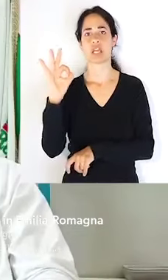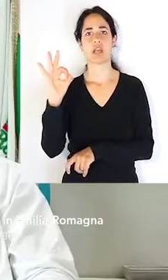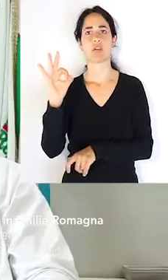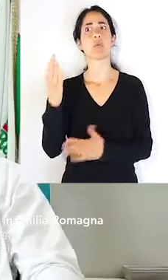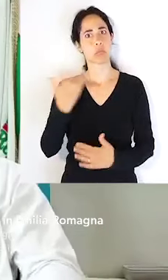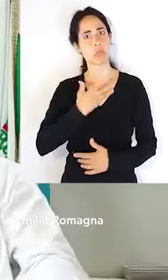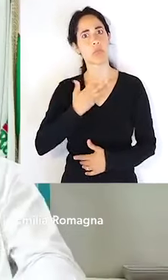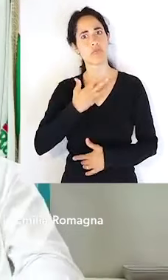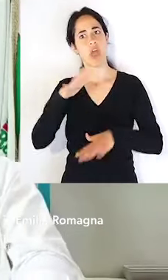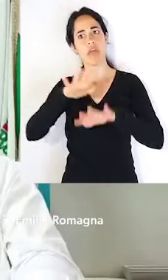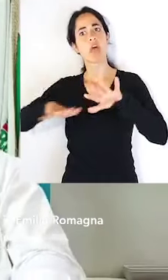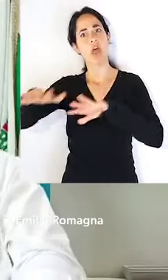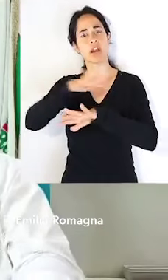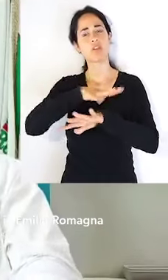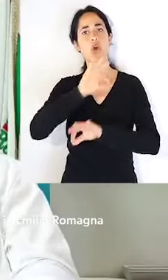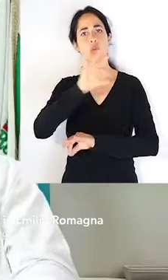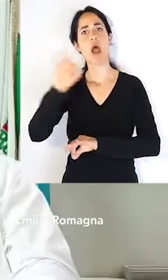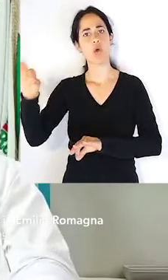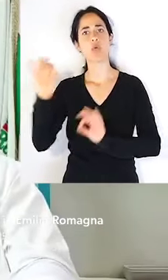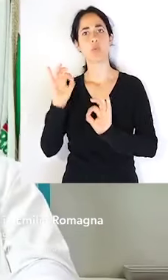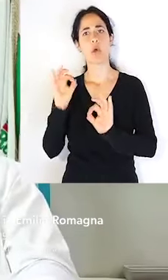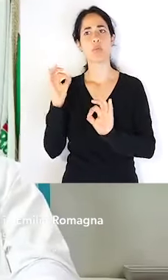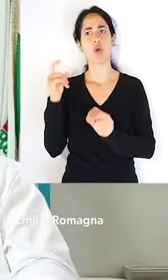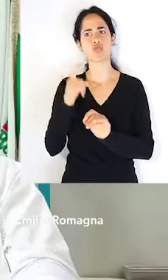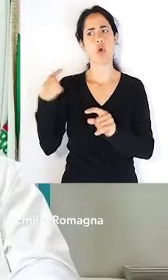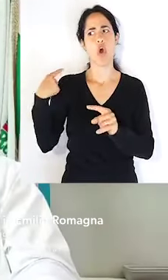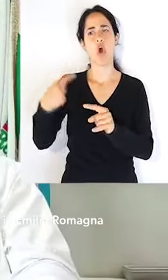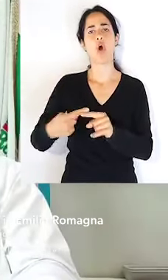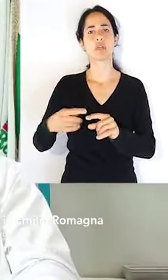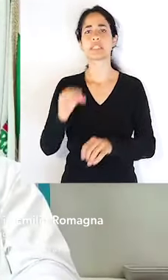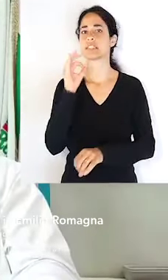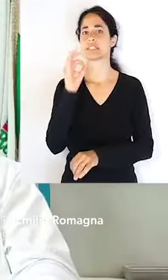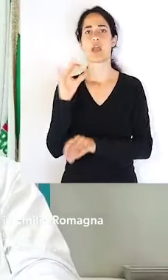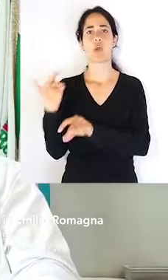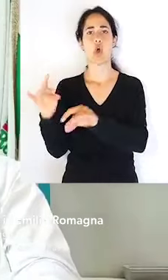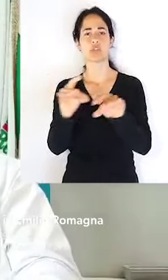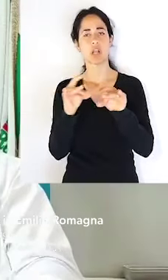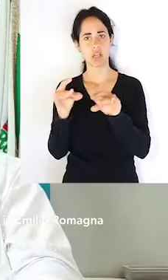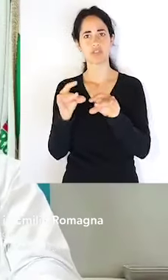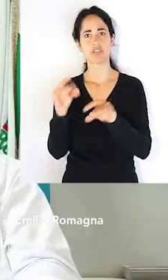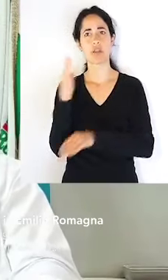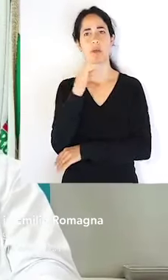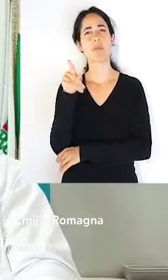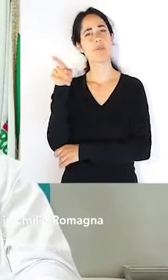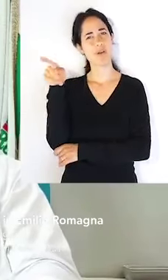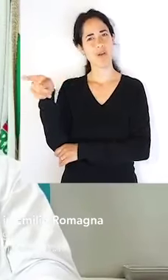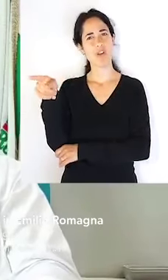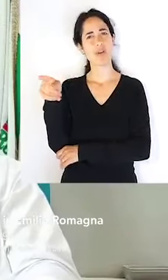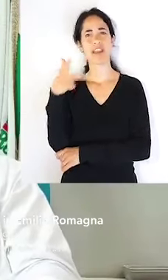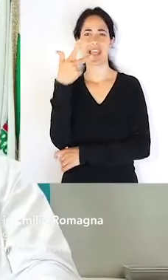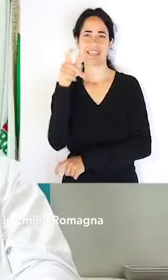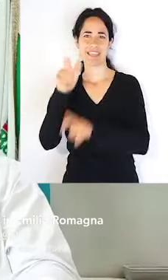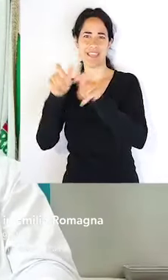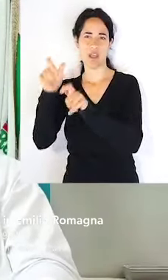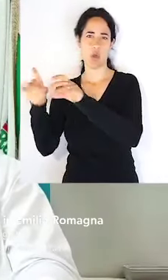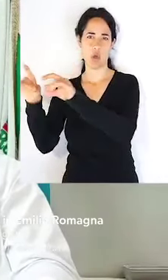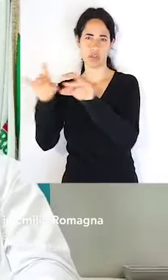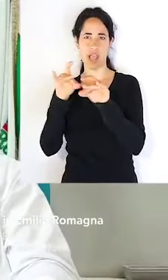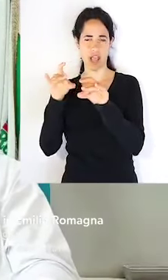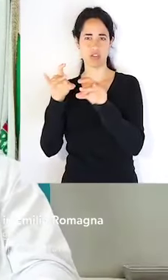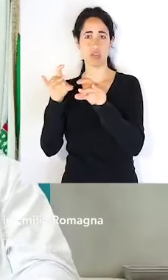territori, alcuni territori che da alcuni giorni sono a 0 casi. Bologna